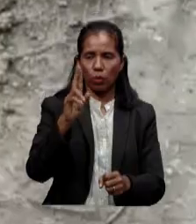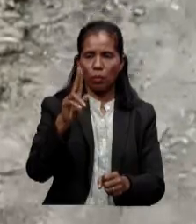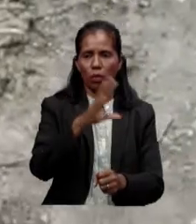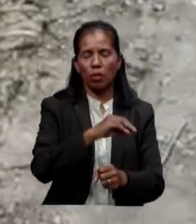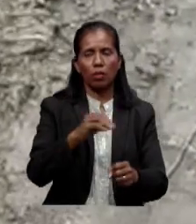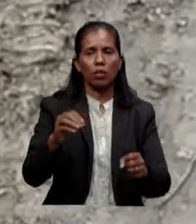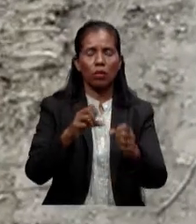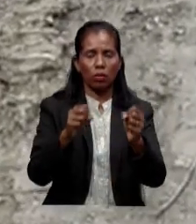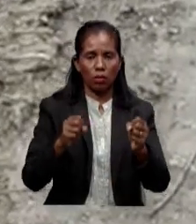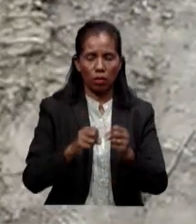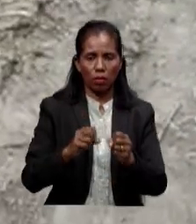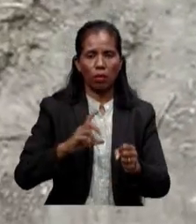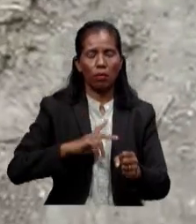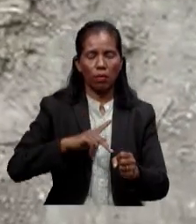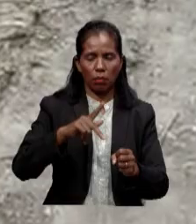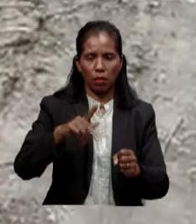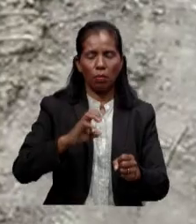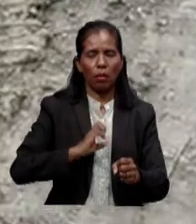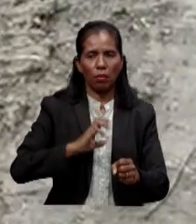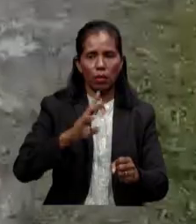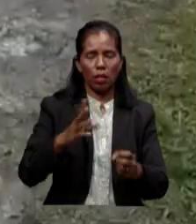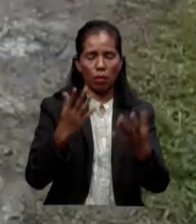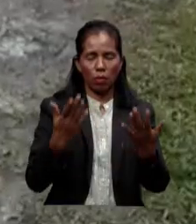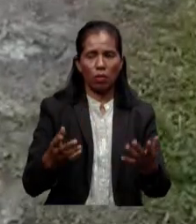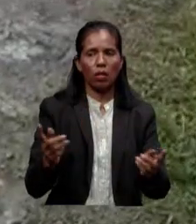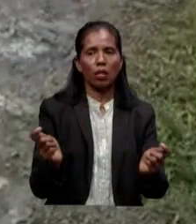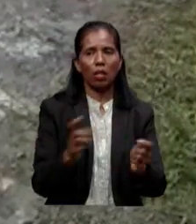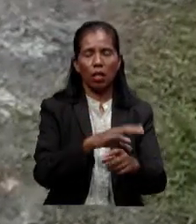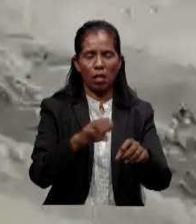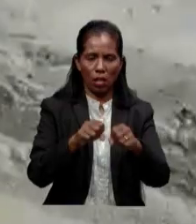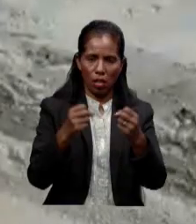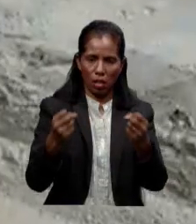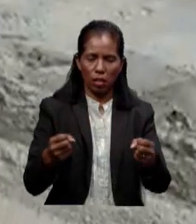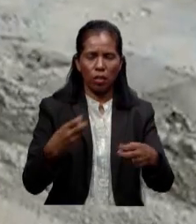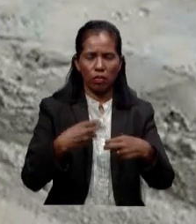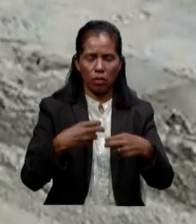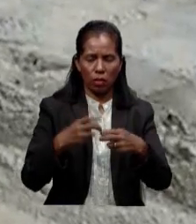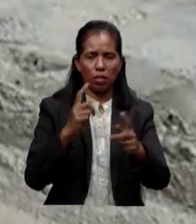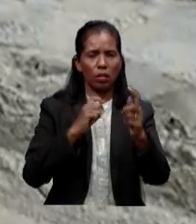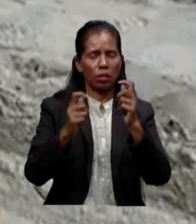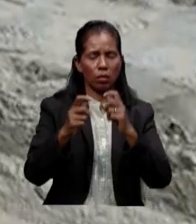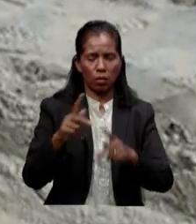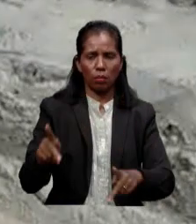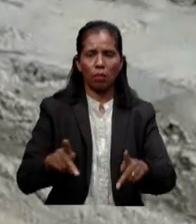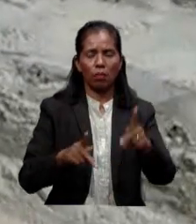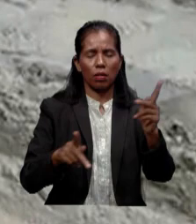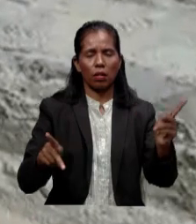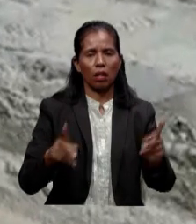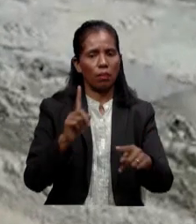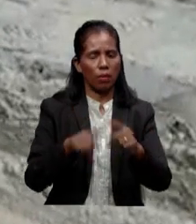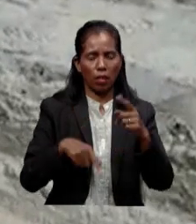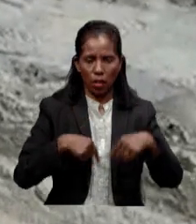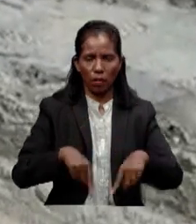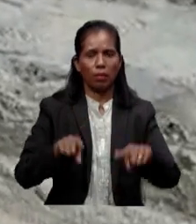liu rai mobisi no posto atu biliko. Dadau nenak filak batahu, hori dificulta movimento transporte publiko sira.